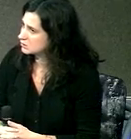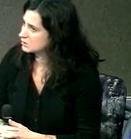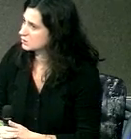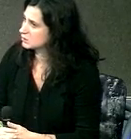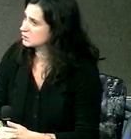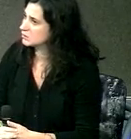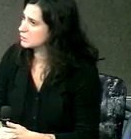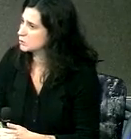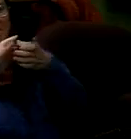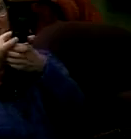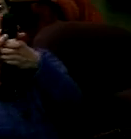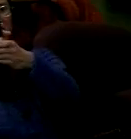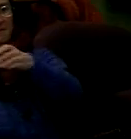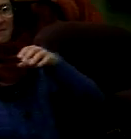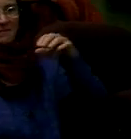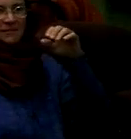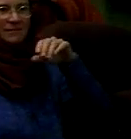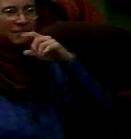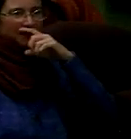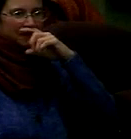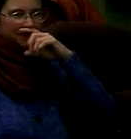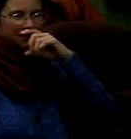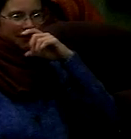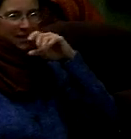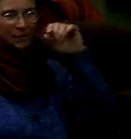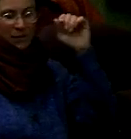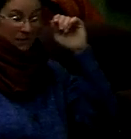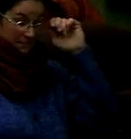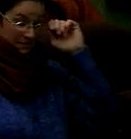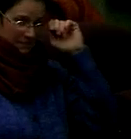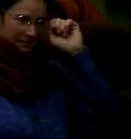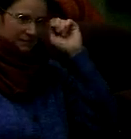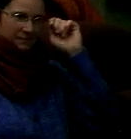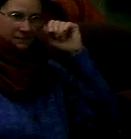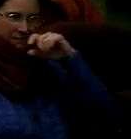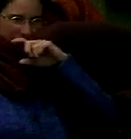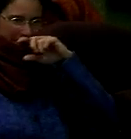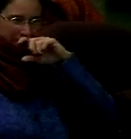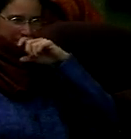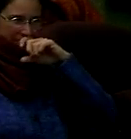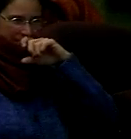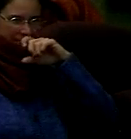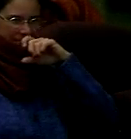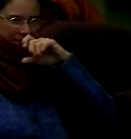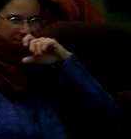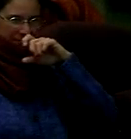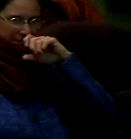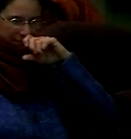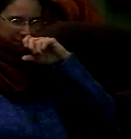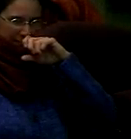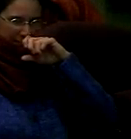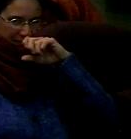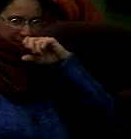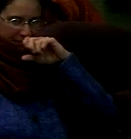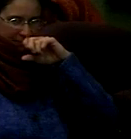tu disais là pour les tabacs. Au niveau du tabac, où le fœtus baigne dans la fumée, enfin, je veux dire, c'est exactement... et ça, c'est un